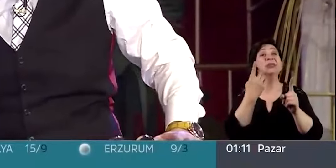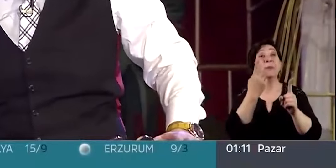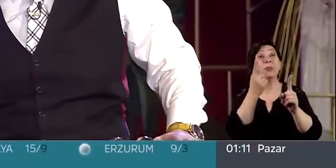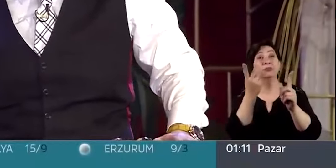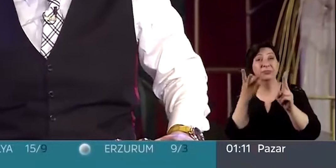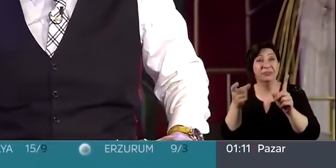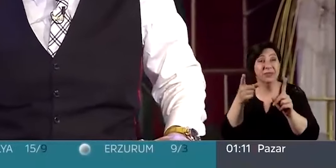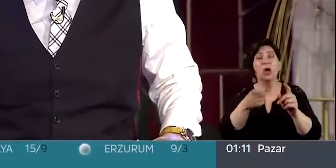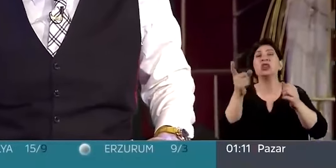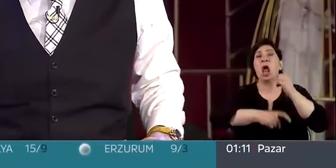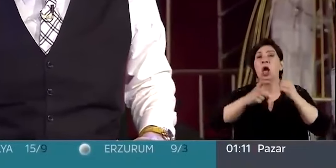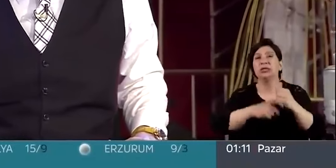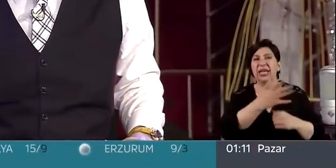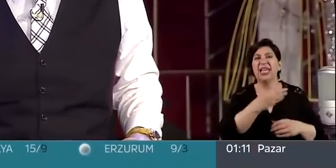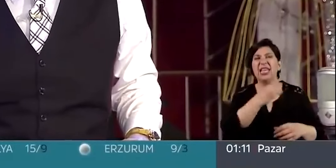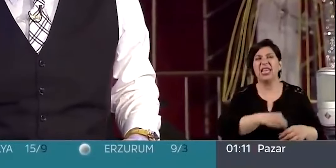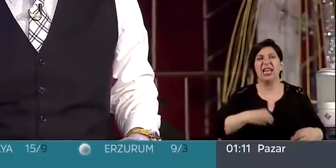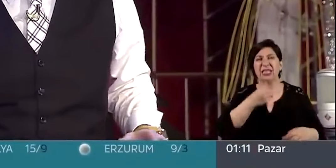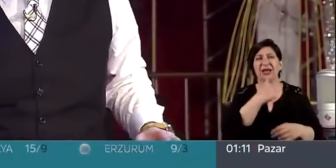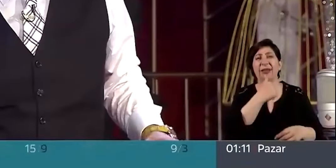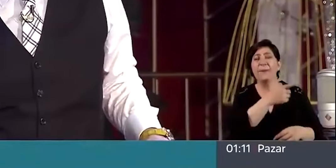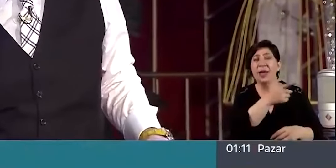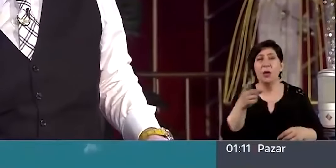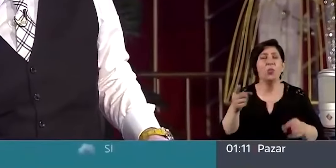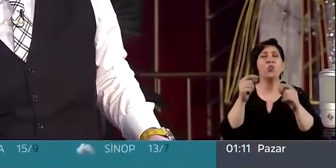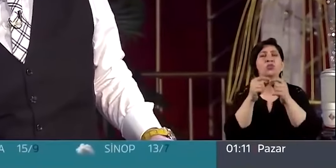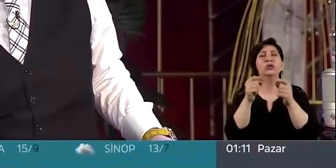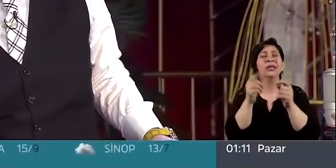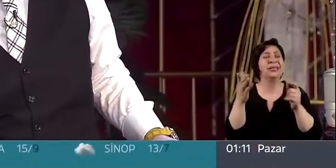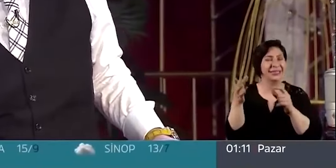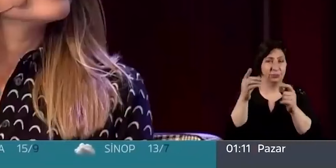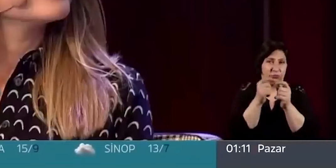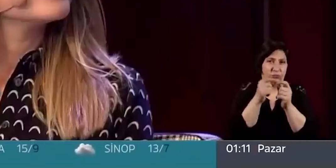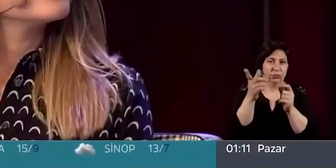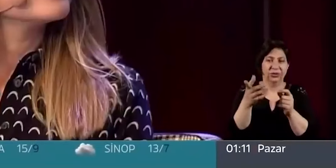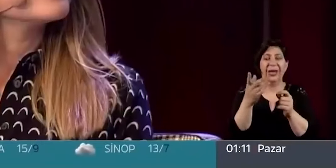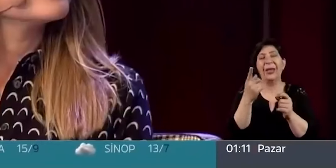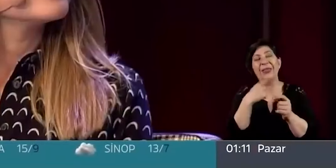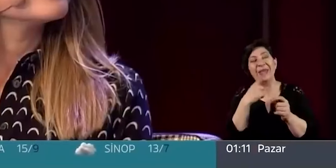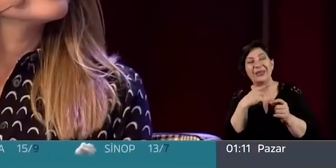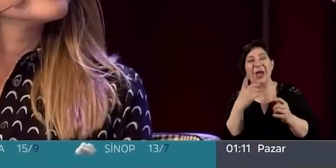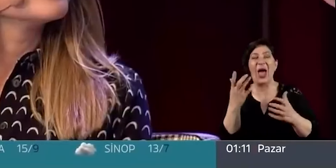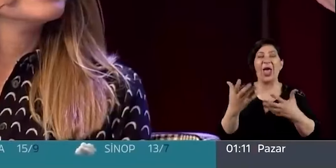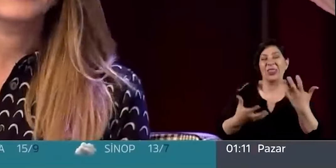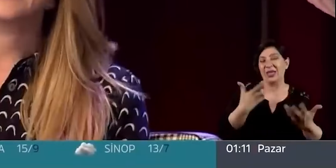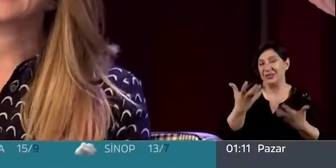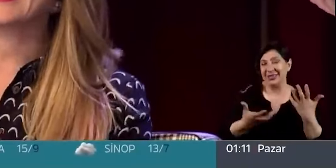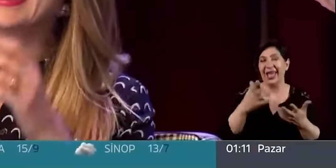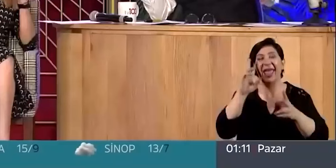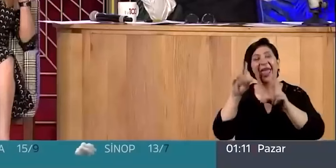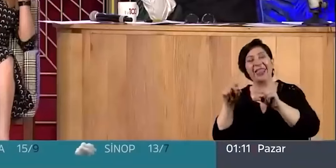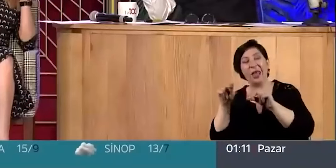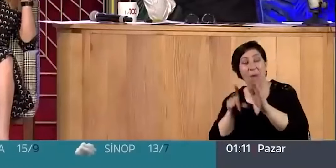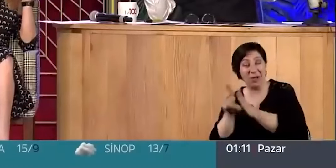yapan teröristlerin, iğrenç adamların burçlarında hoş ateşli, yatakta